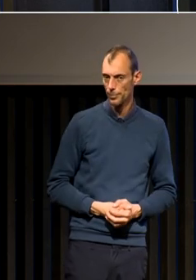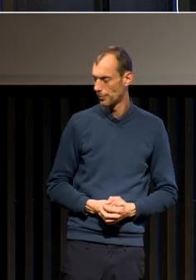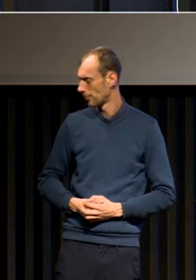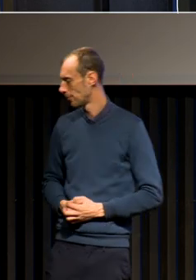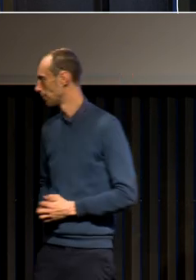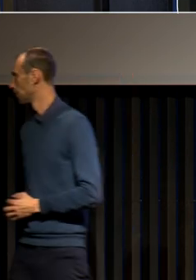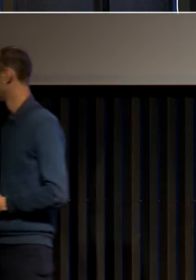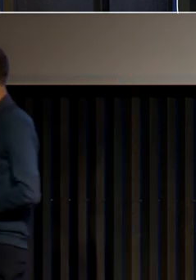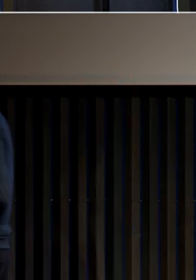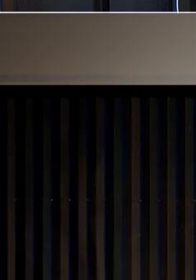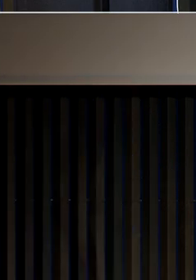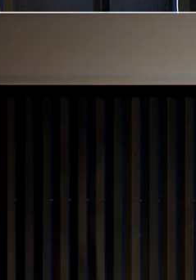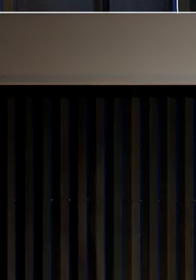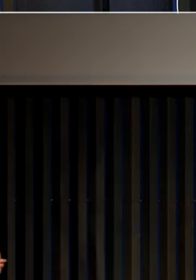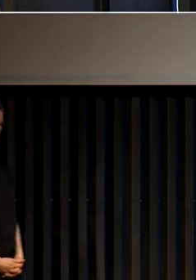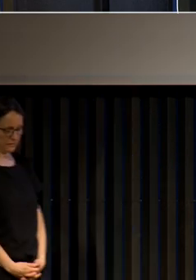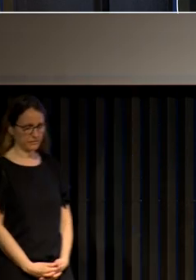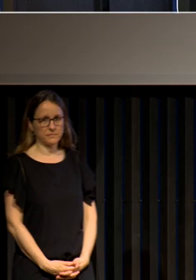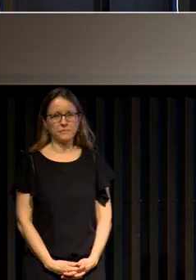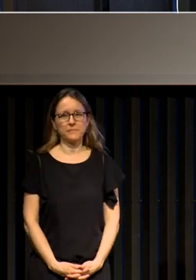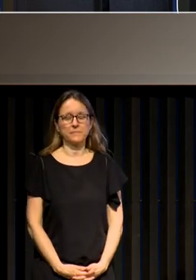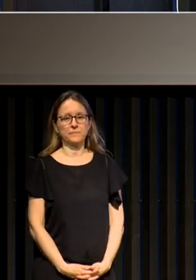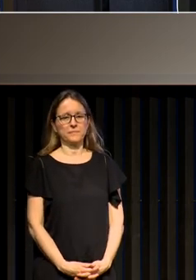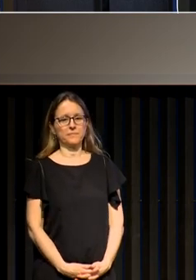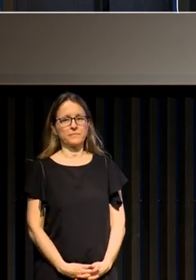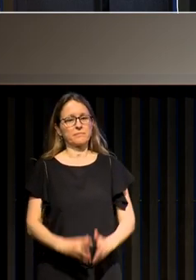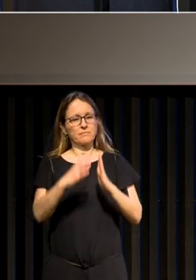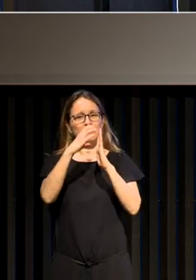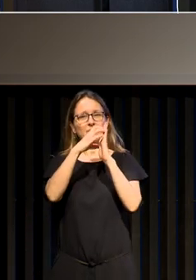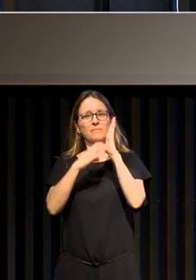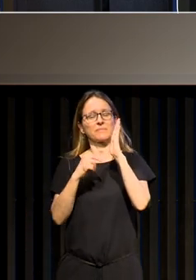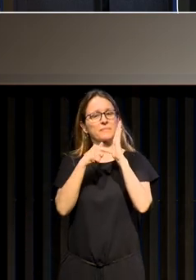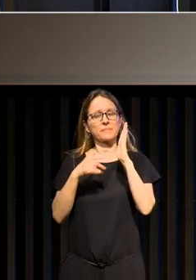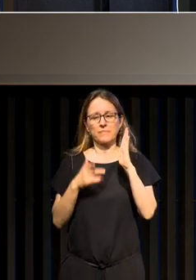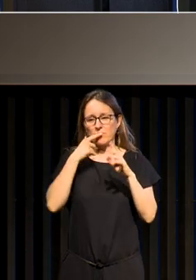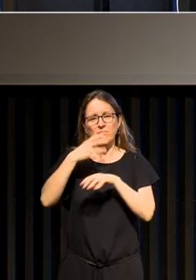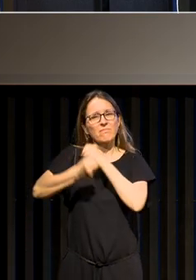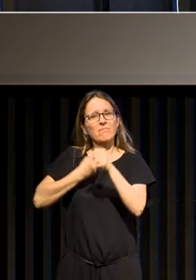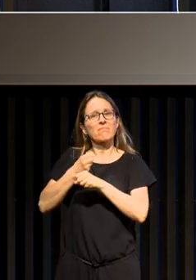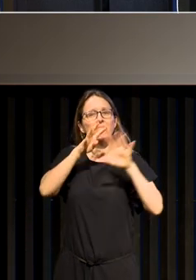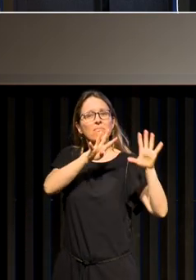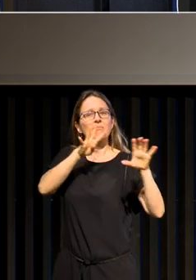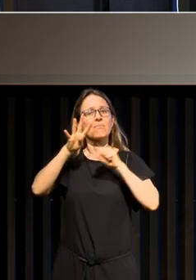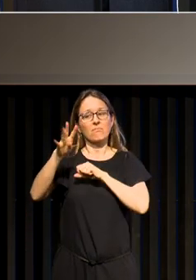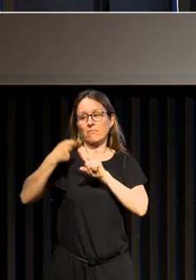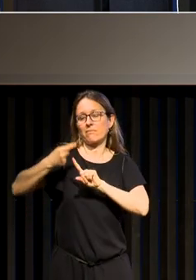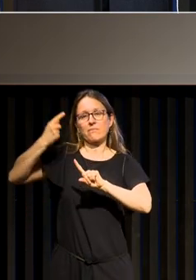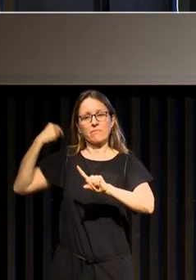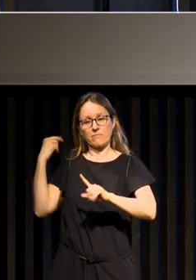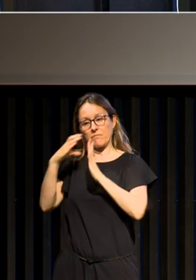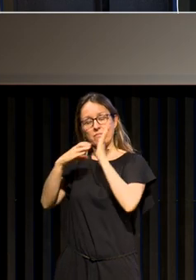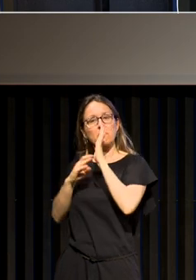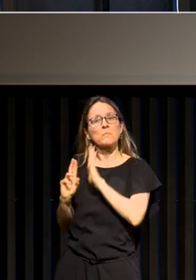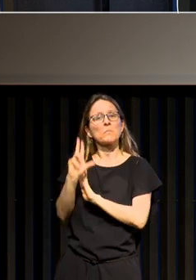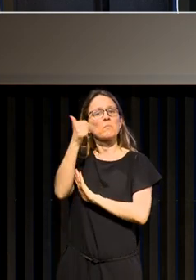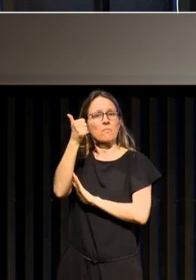Alors, cet article était présent dès les années 94, première version de la